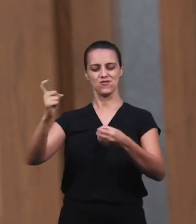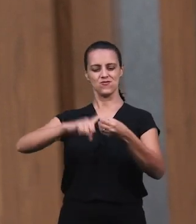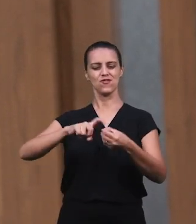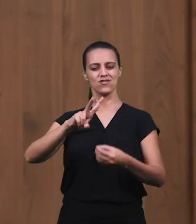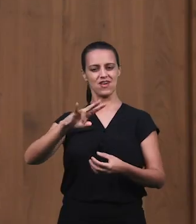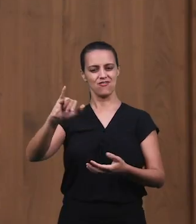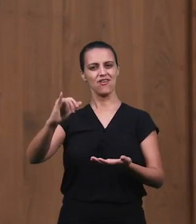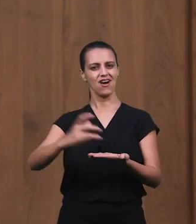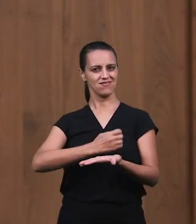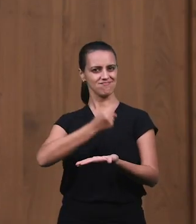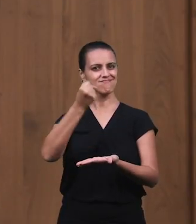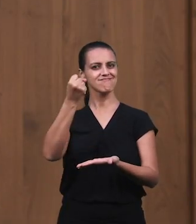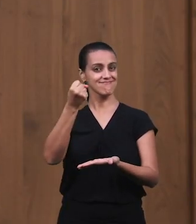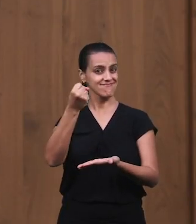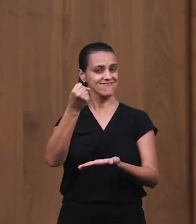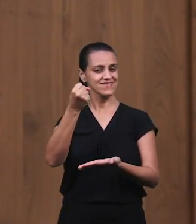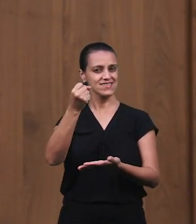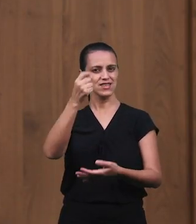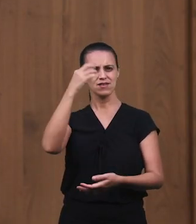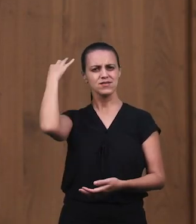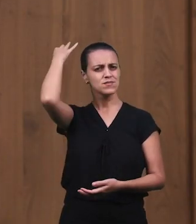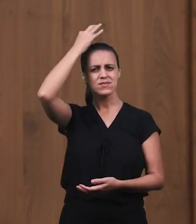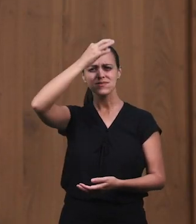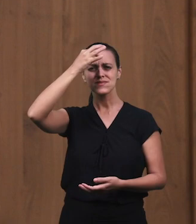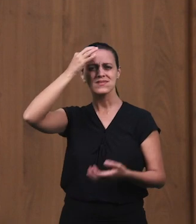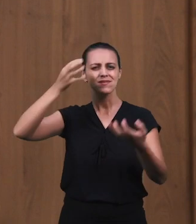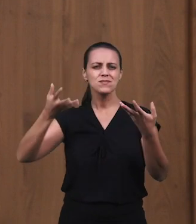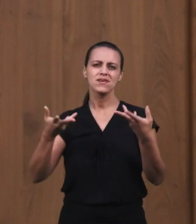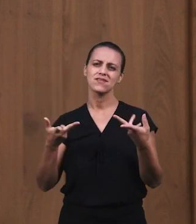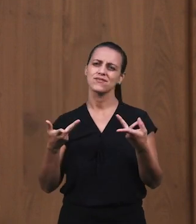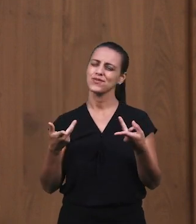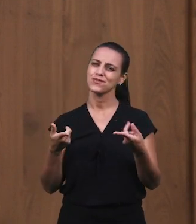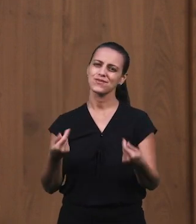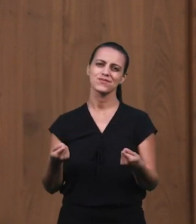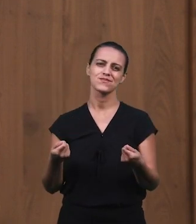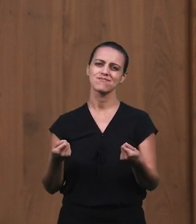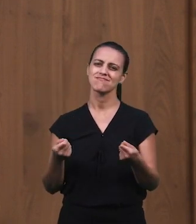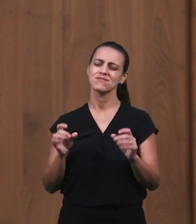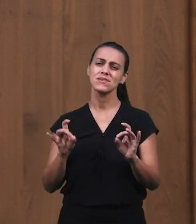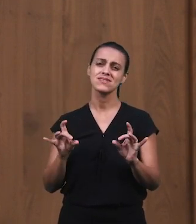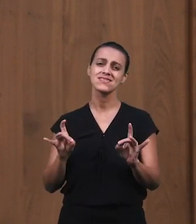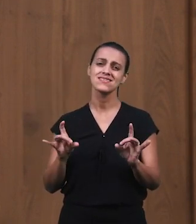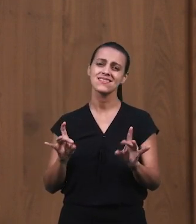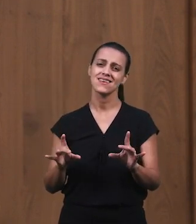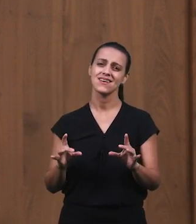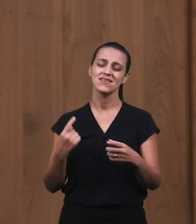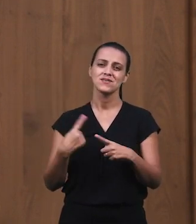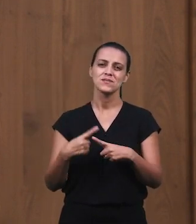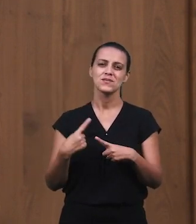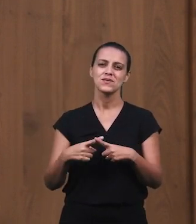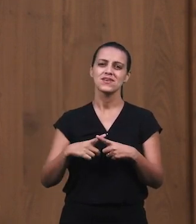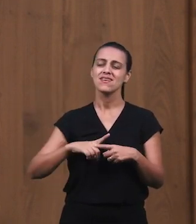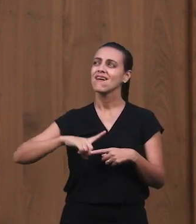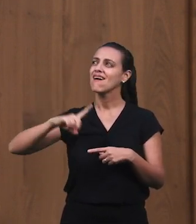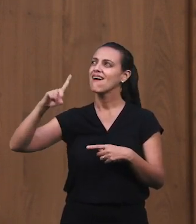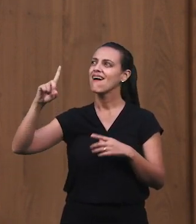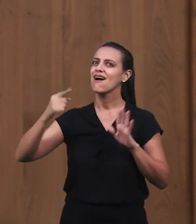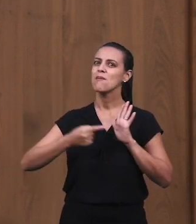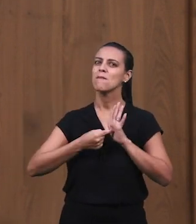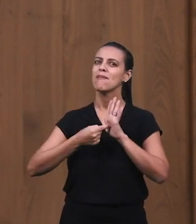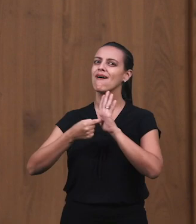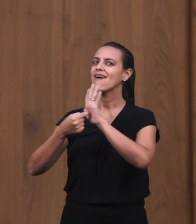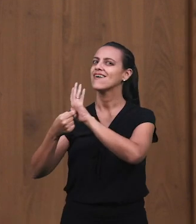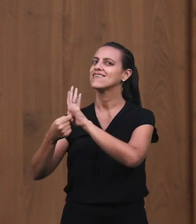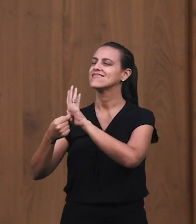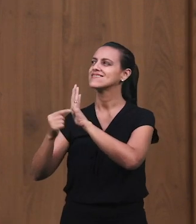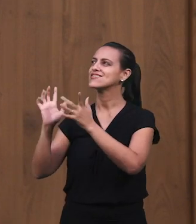chercher. Le Saint-Esprit est merveilleux pour nous. Il est spécial car il nous identifie avec